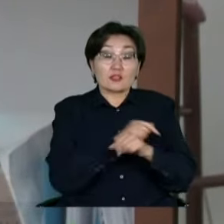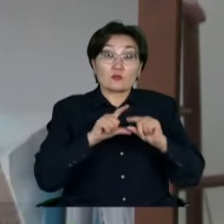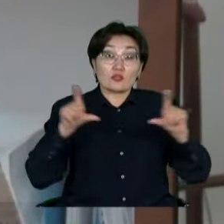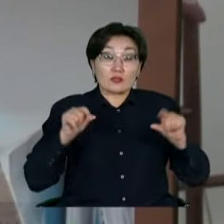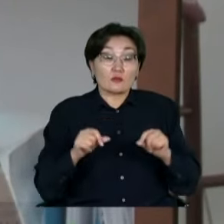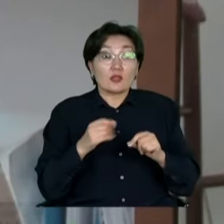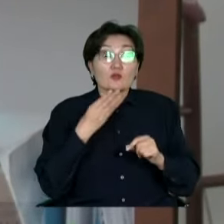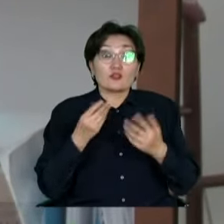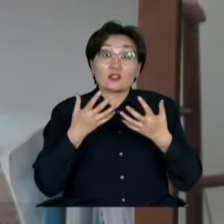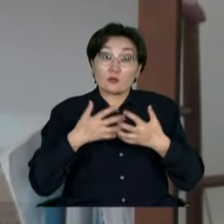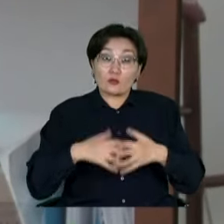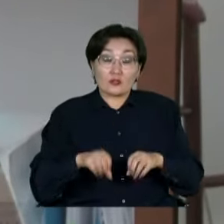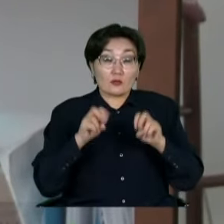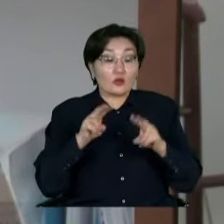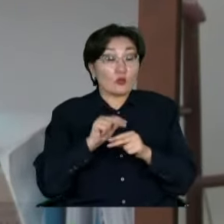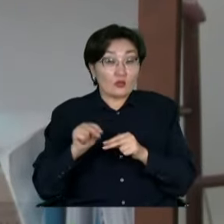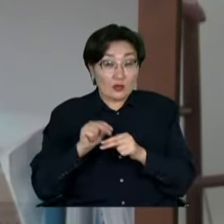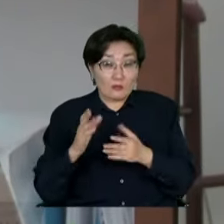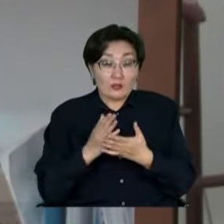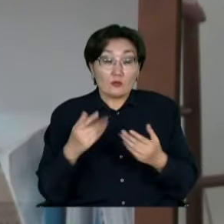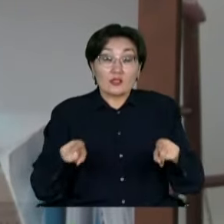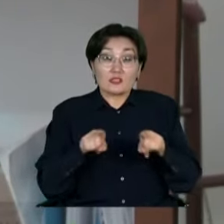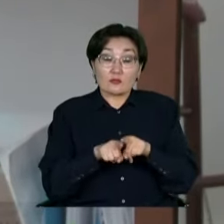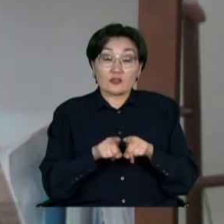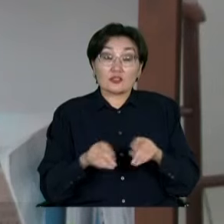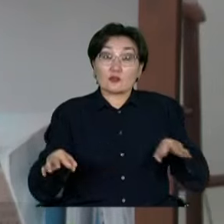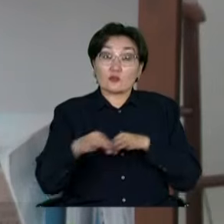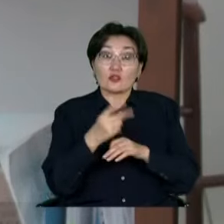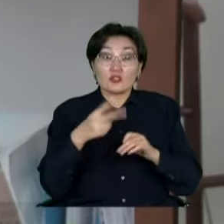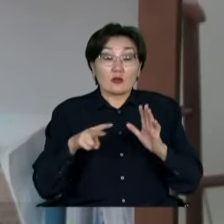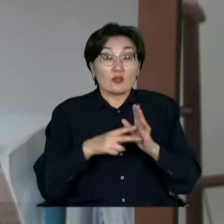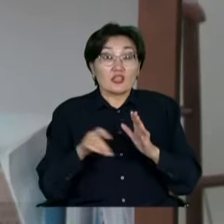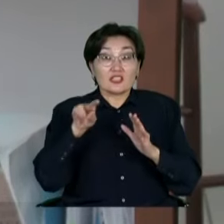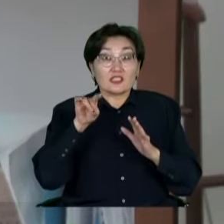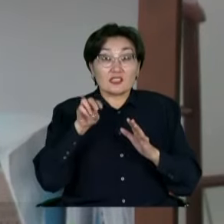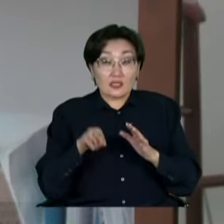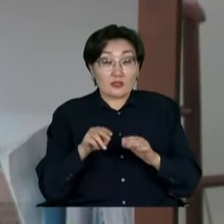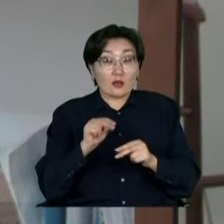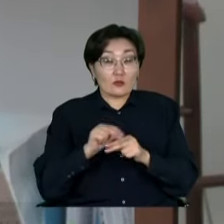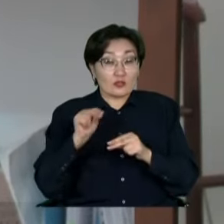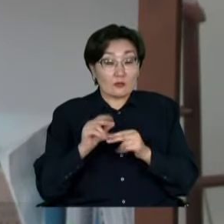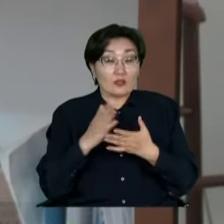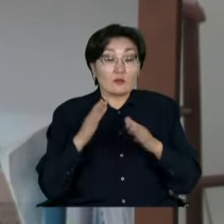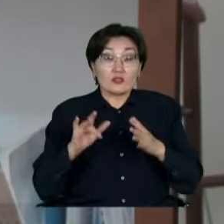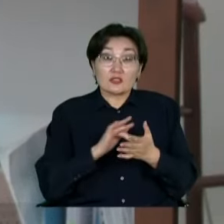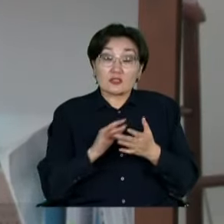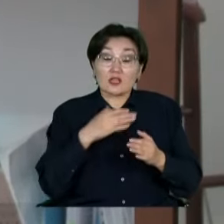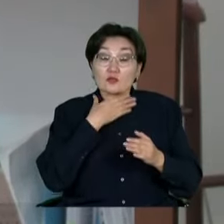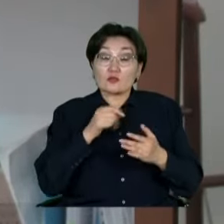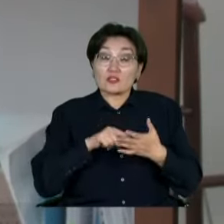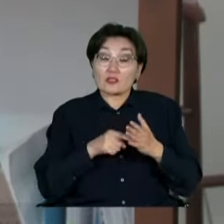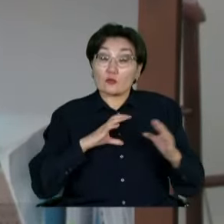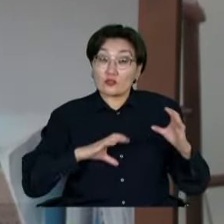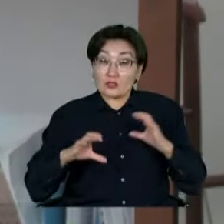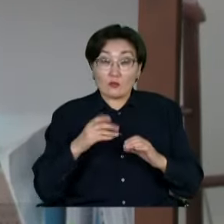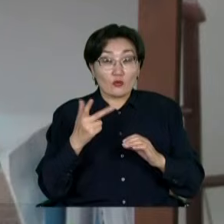мекемелер өз есебінен мамандарды оқытып жатыр. Бүгінде осындай бастамамен 27 резидент білім алуда. Былтыр жергілікті бюджет есебінен Семей қаласындағы